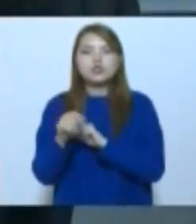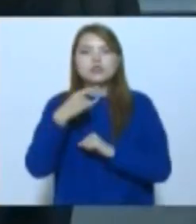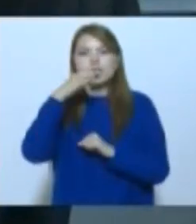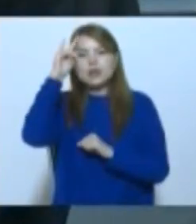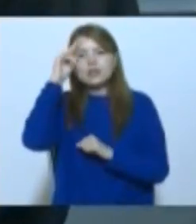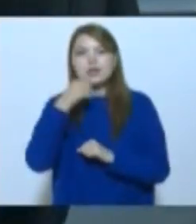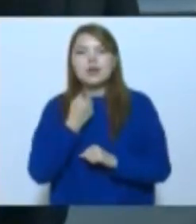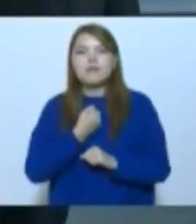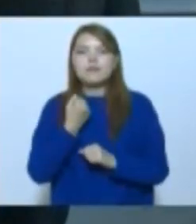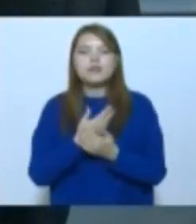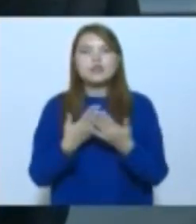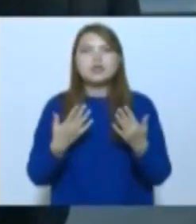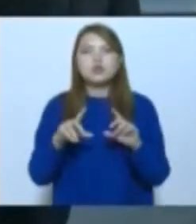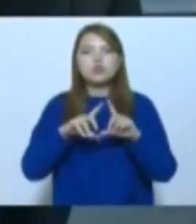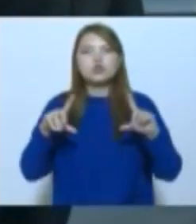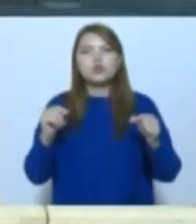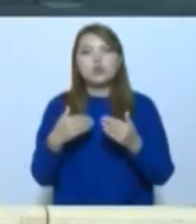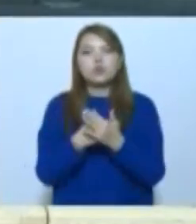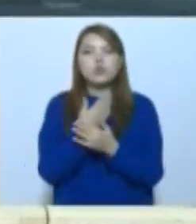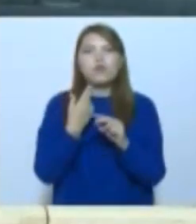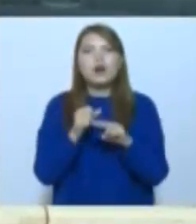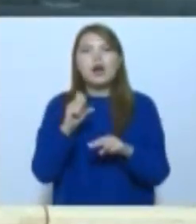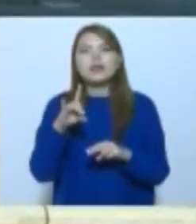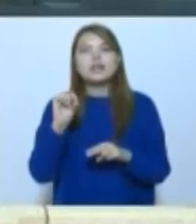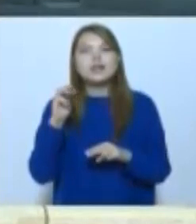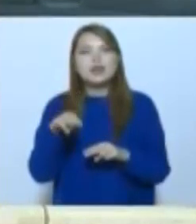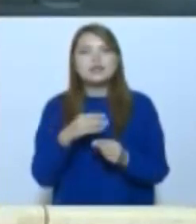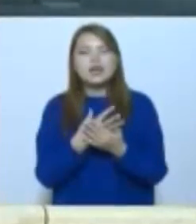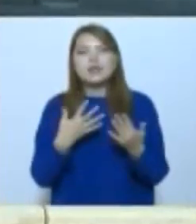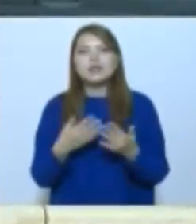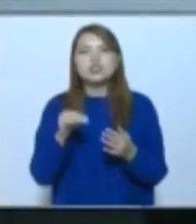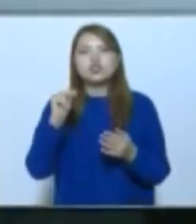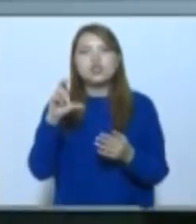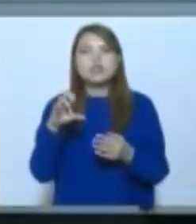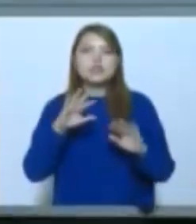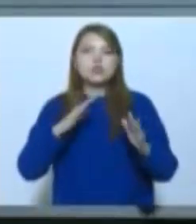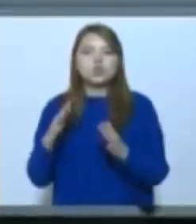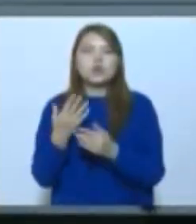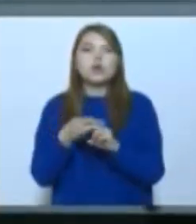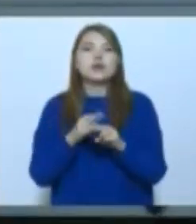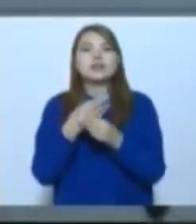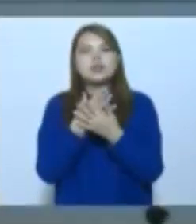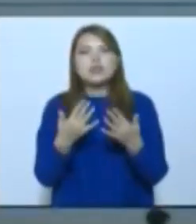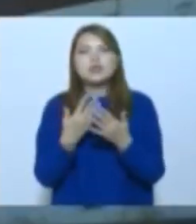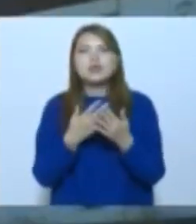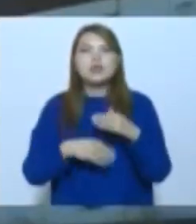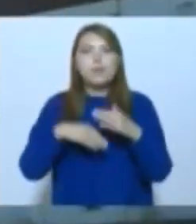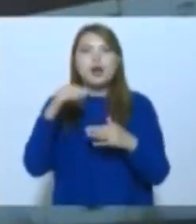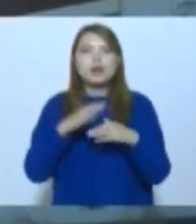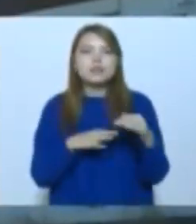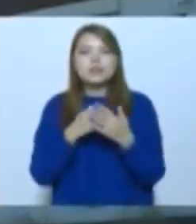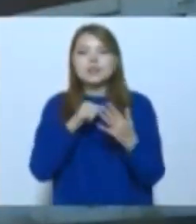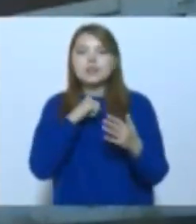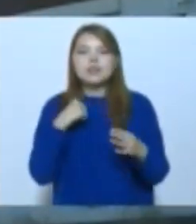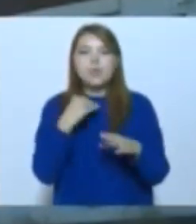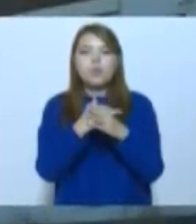Школьникам и студентам были продемонстрированы новые агрегаты, применяемые в чрезвычайных ситуациях. Кроме того, на практике показали способы